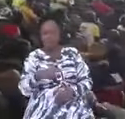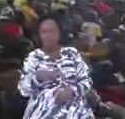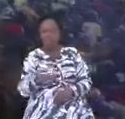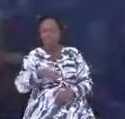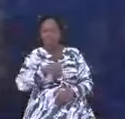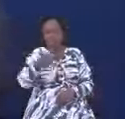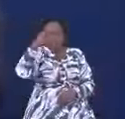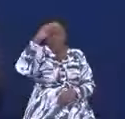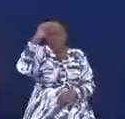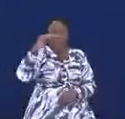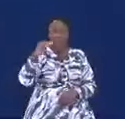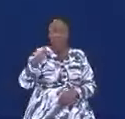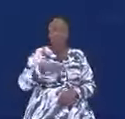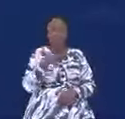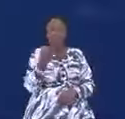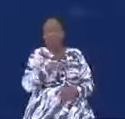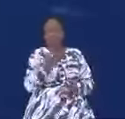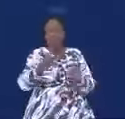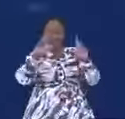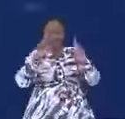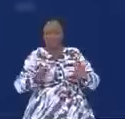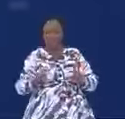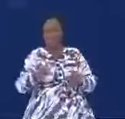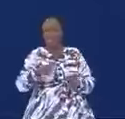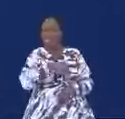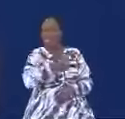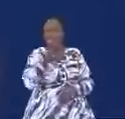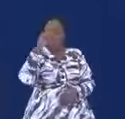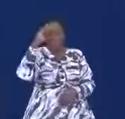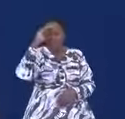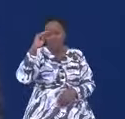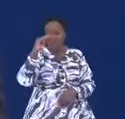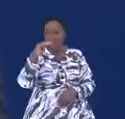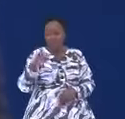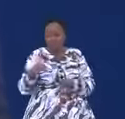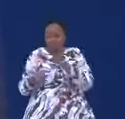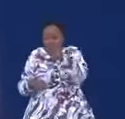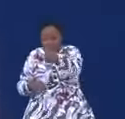quiconque tient ce tome aujourd'hui